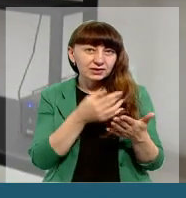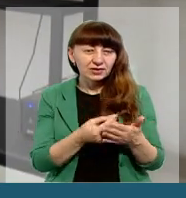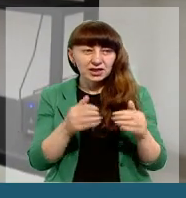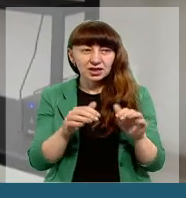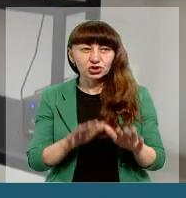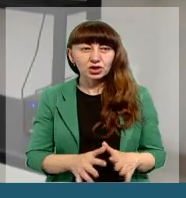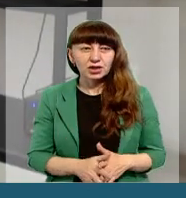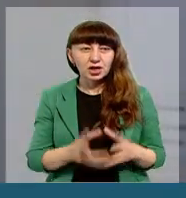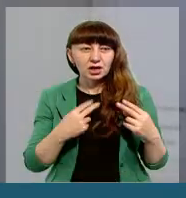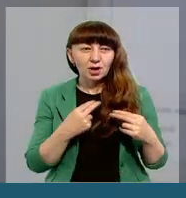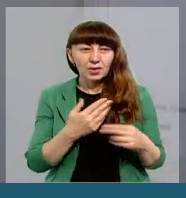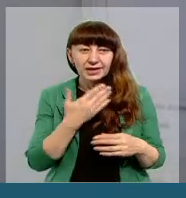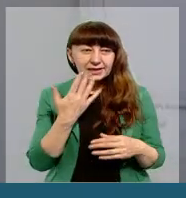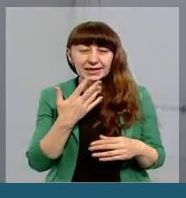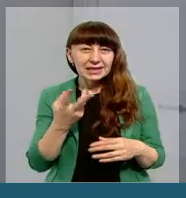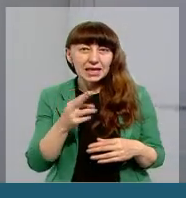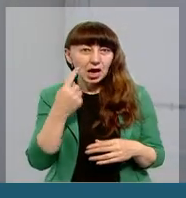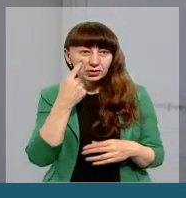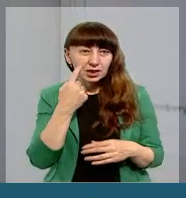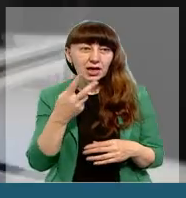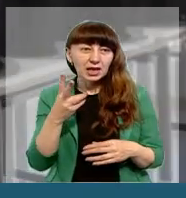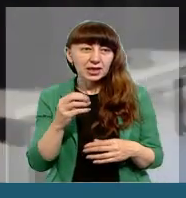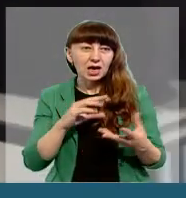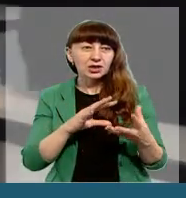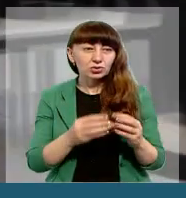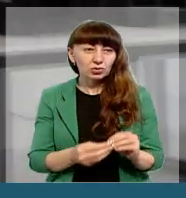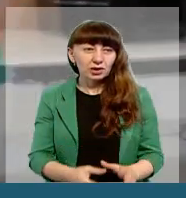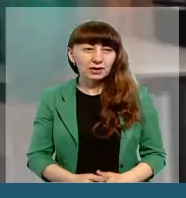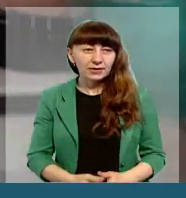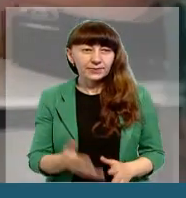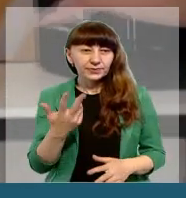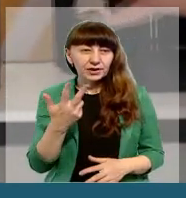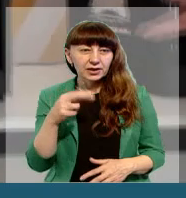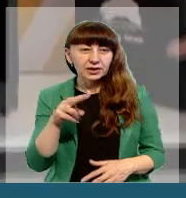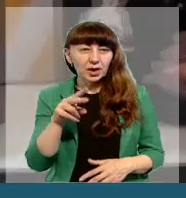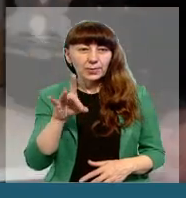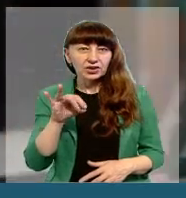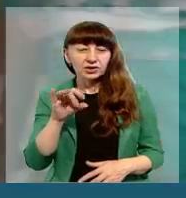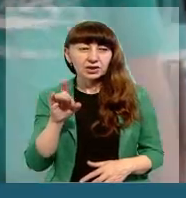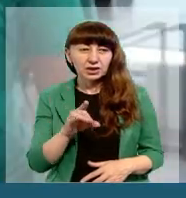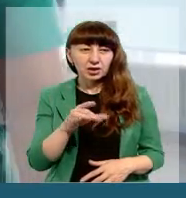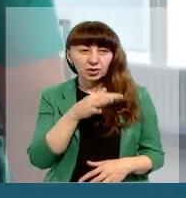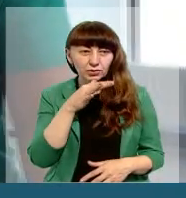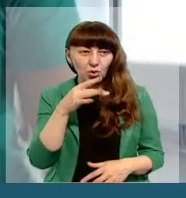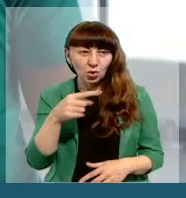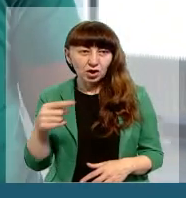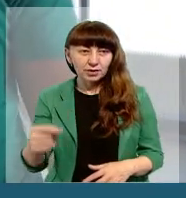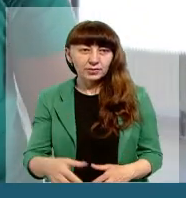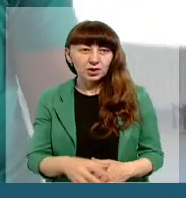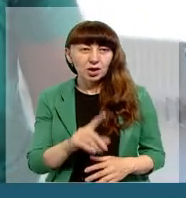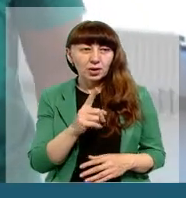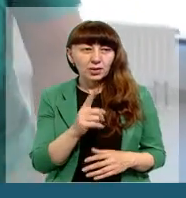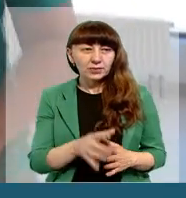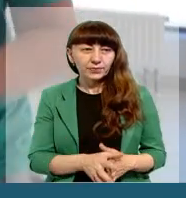нестандартные решения. Работа не ради оценок, а на результат. Вот 3D-принтеры. Их много,